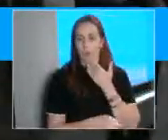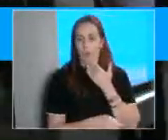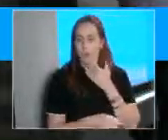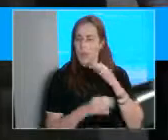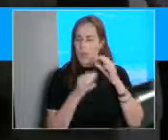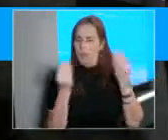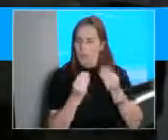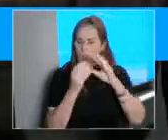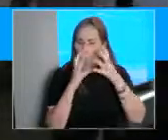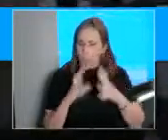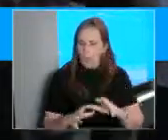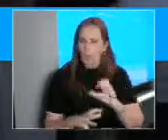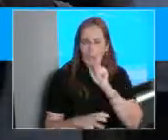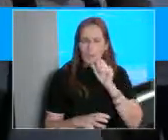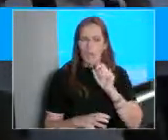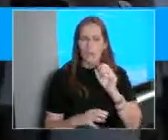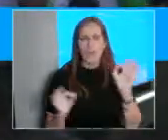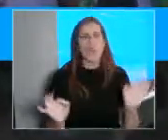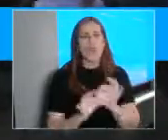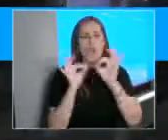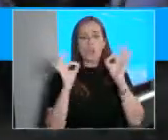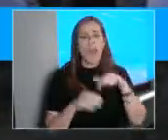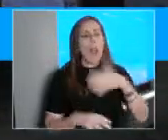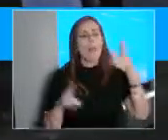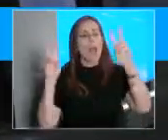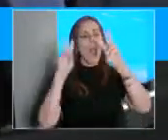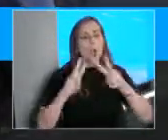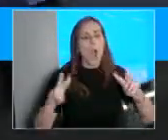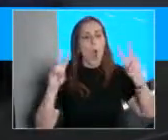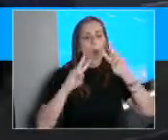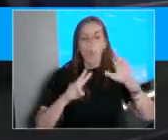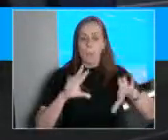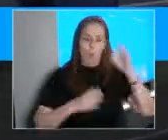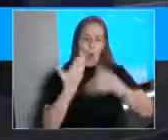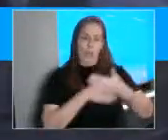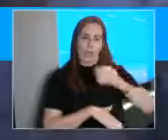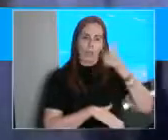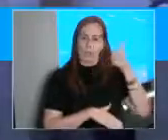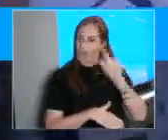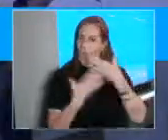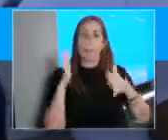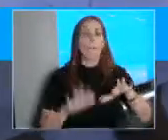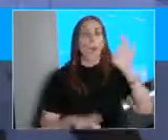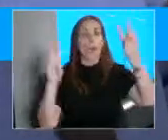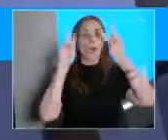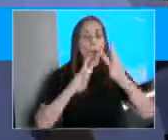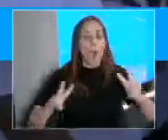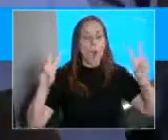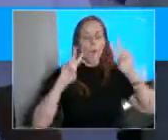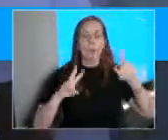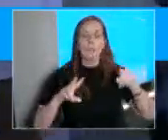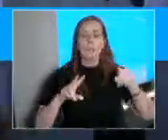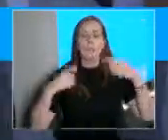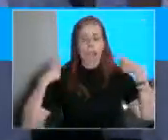אומנות ותשמישי קדושה רבים. בחירת צבעי הדגל על ידי אנשי העלייה הראשונה לא הייתה מקרית. שכן מדובר